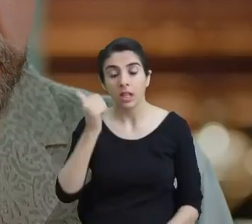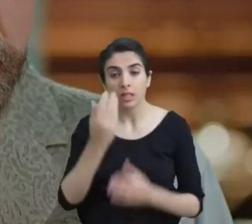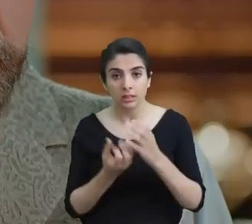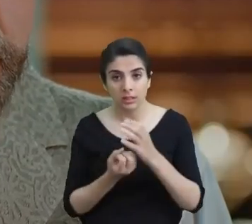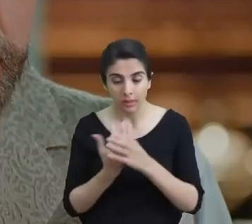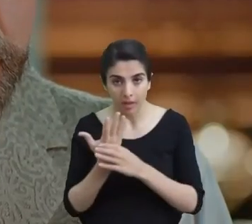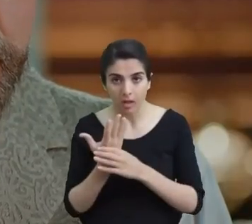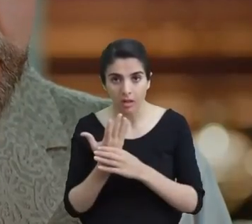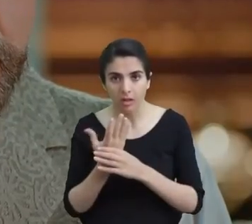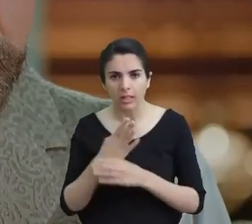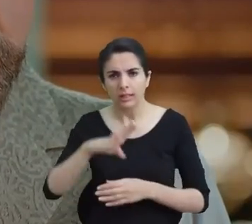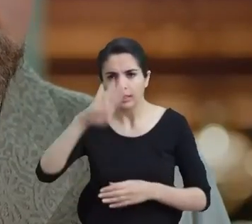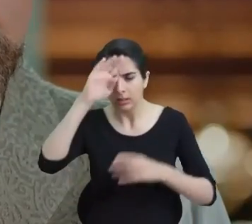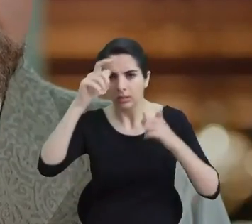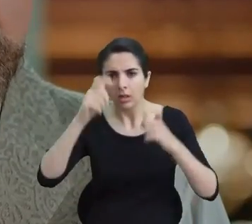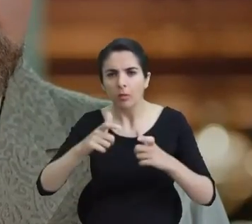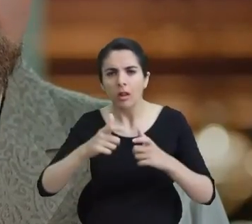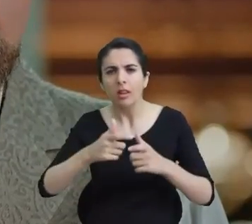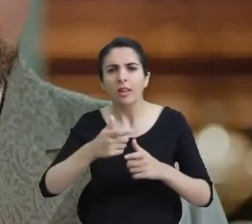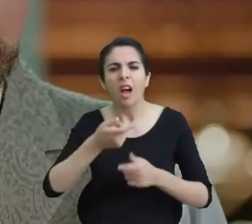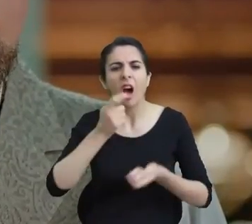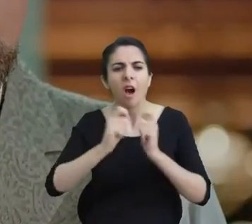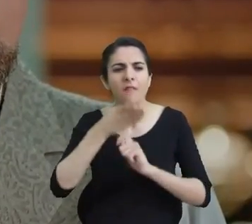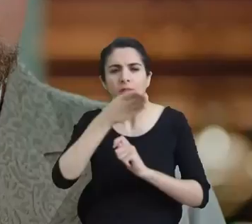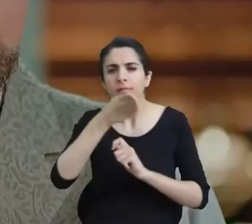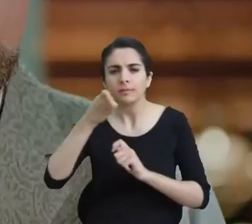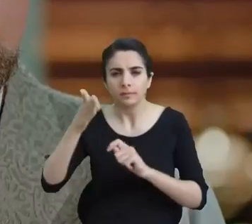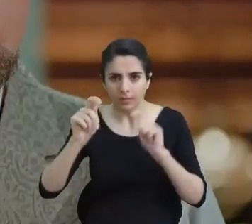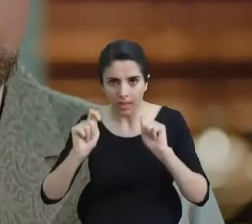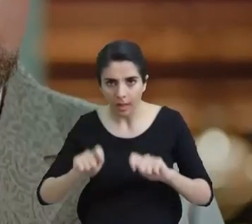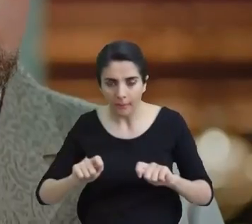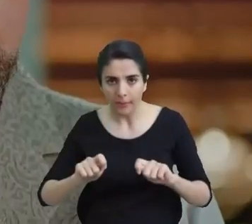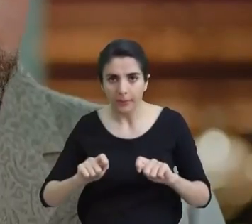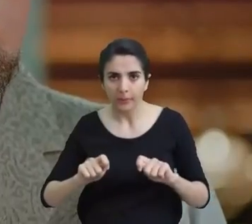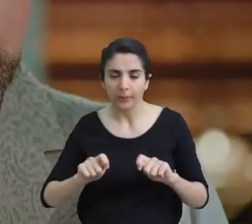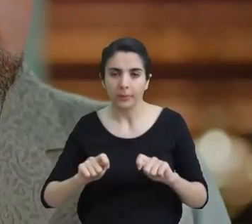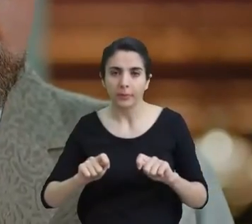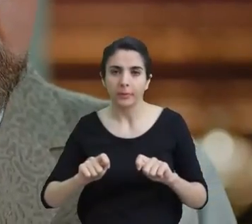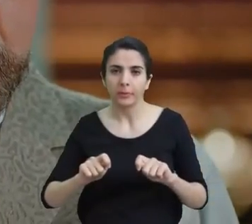Yarın sabah İstanbul'un belli başlı kahvehanelerine gitsinler.